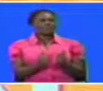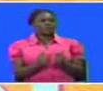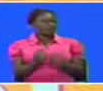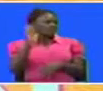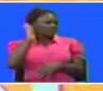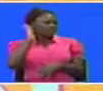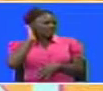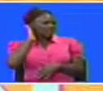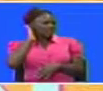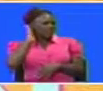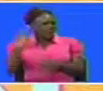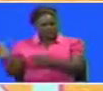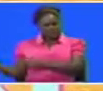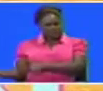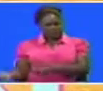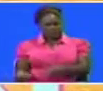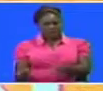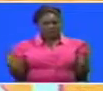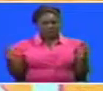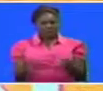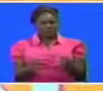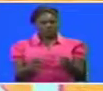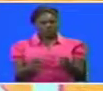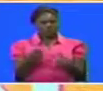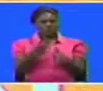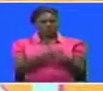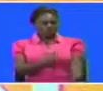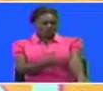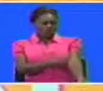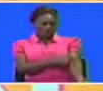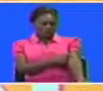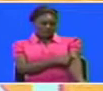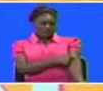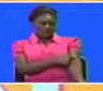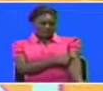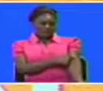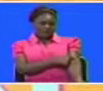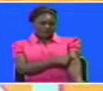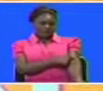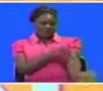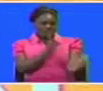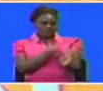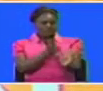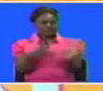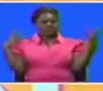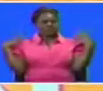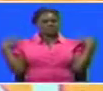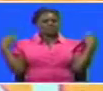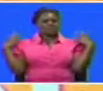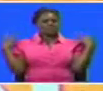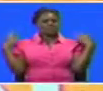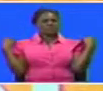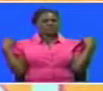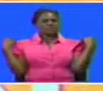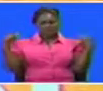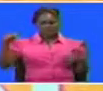tunarifiwa ile timu ya mpira wa magongo ya Exchequers kutoka Ghana kule imeshiriki mazoezi yake hii leo katika uwanja wa